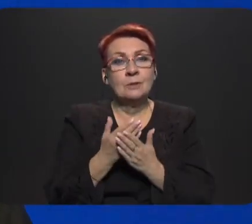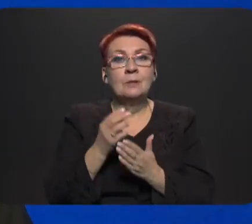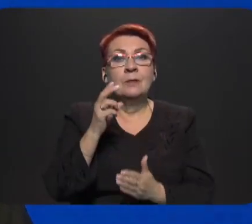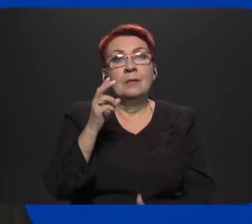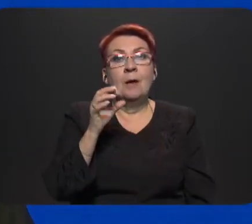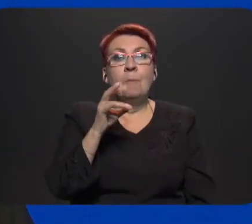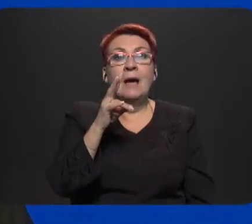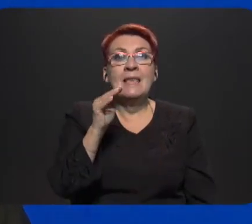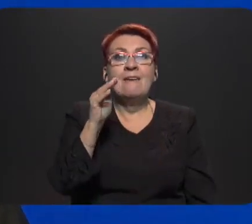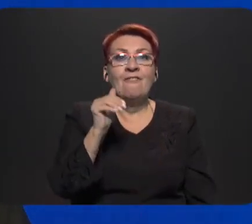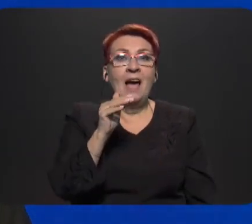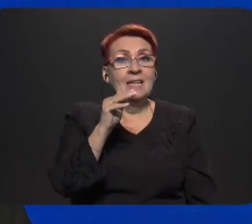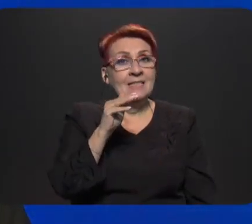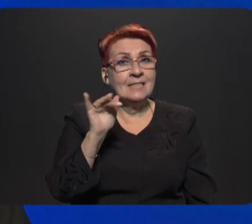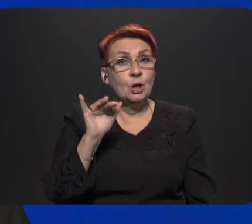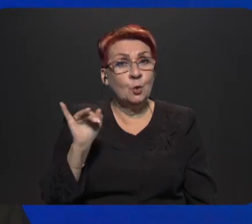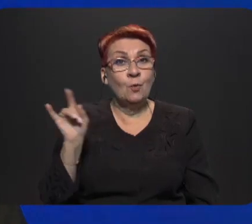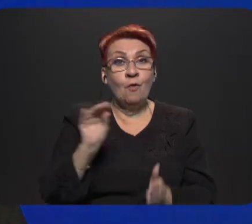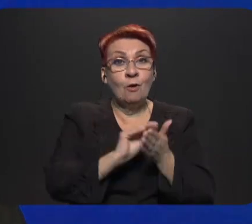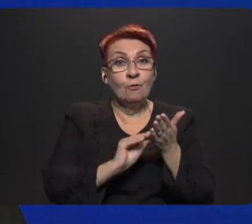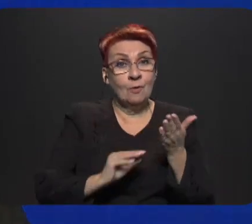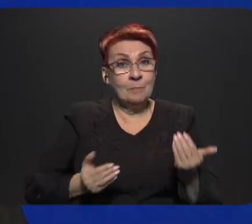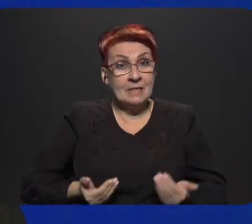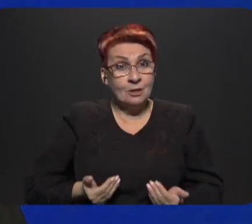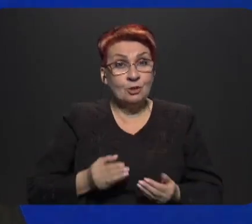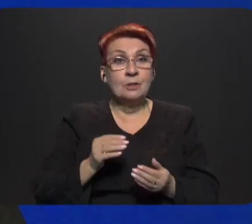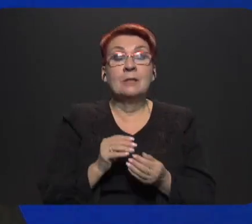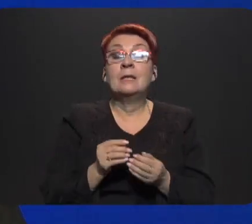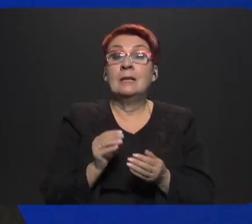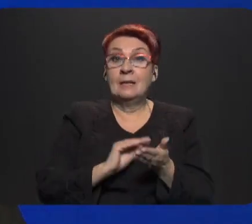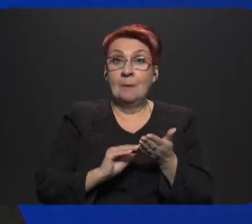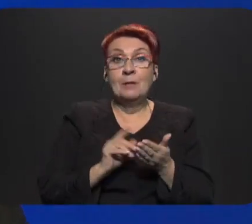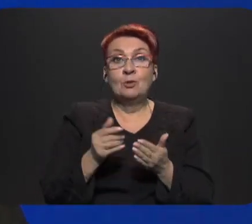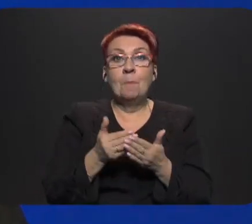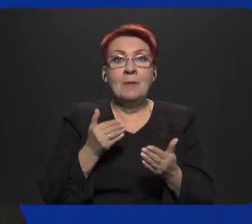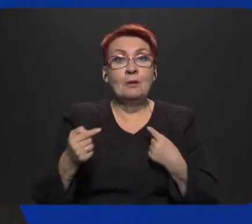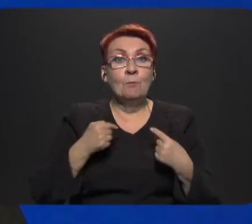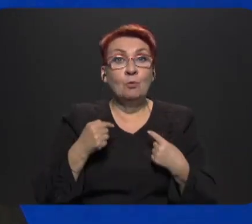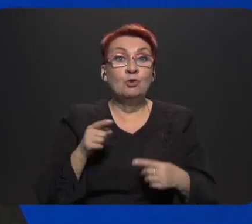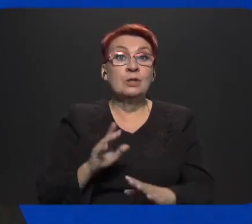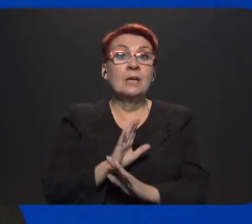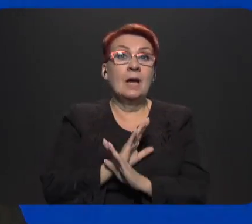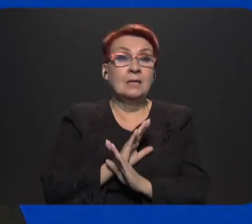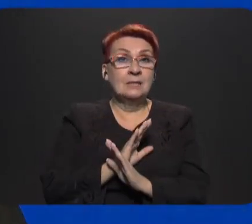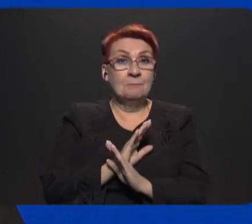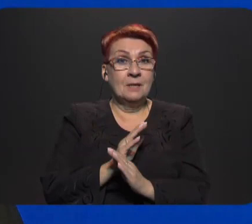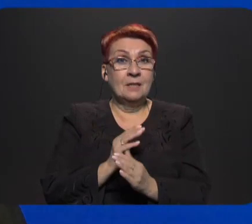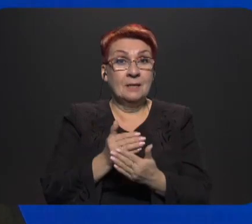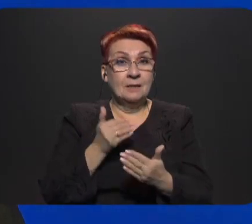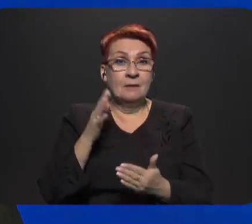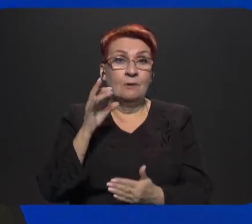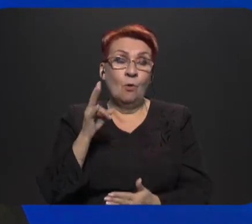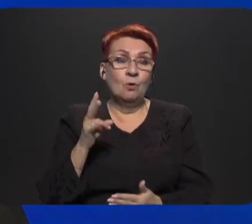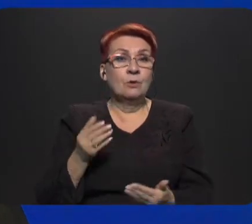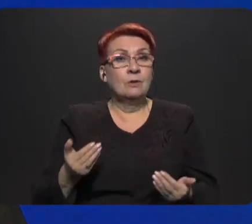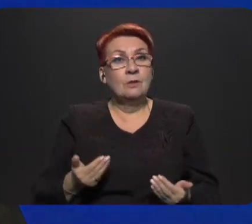Бонифатию, так как в его жизнеописании видно, что перед мученической своей кончиной он жил не такой